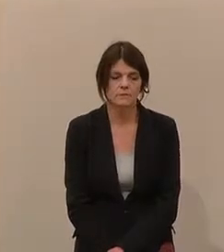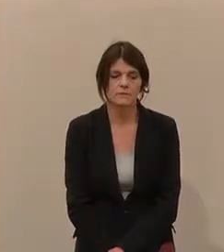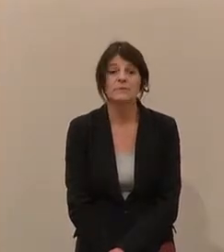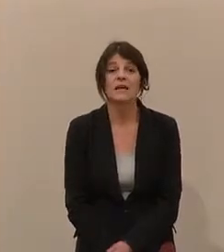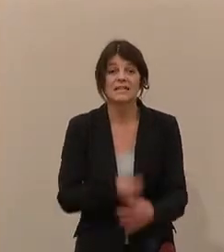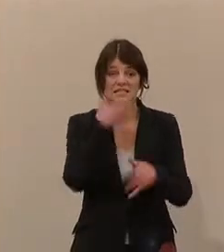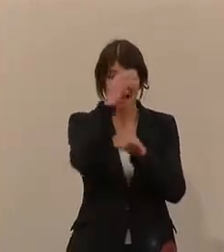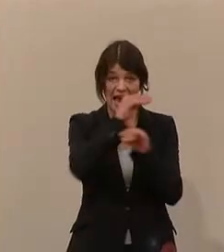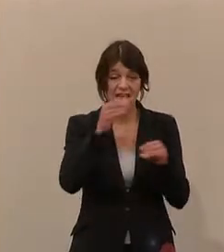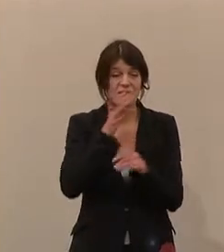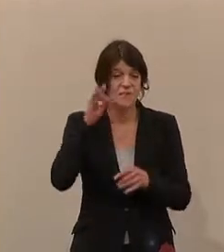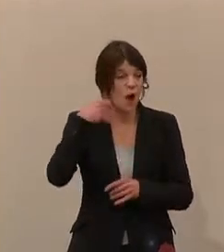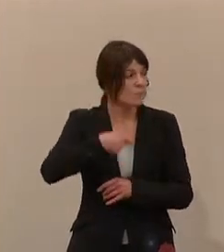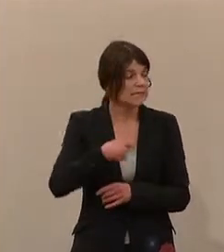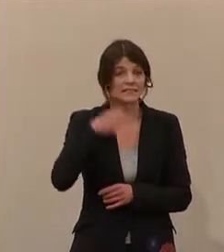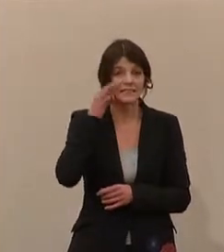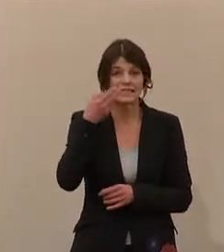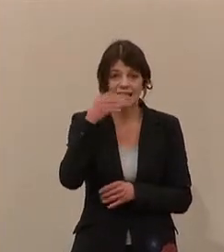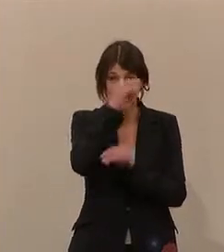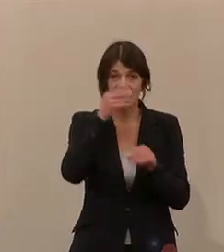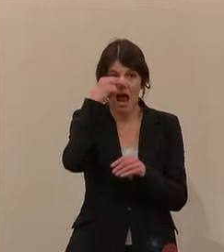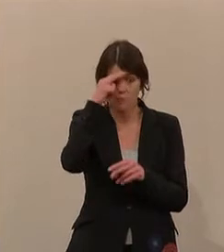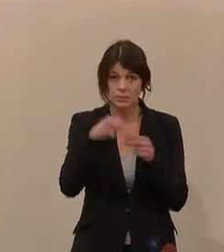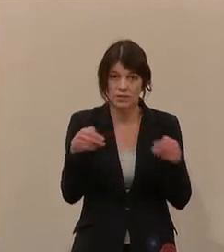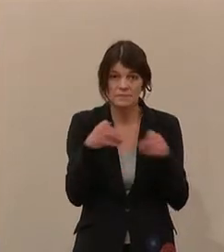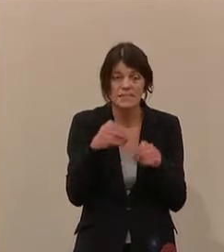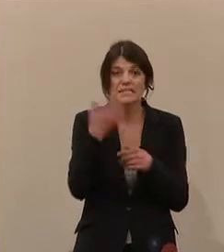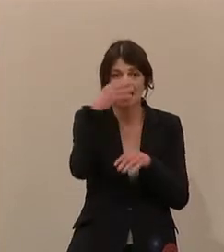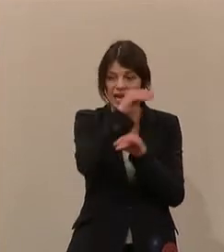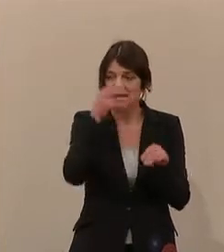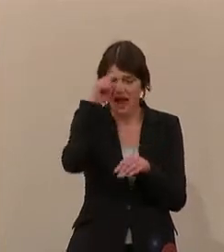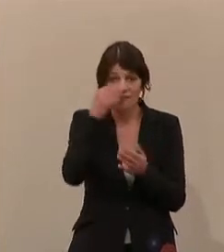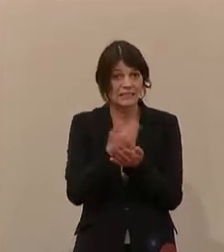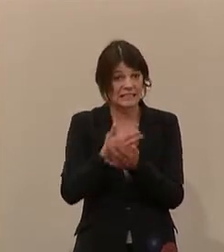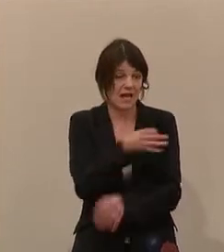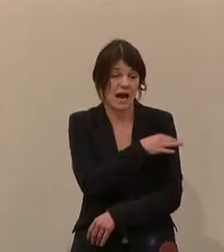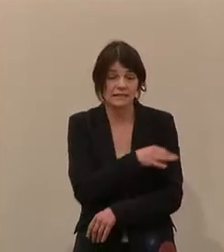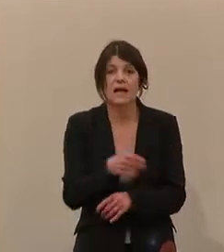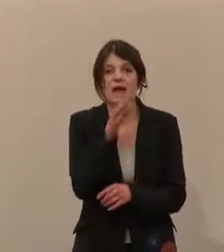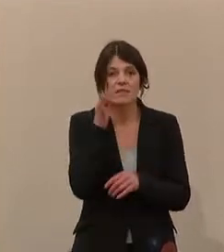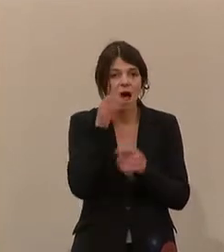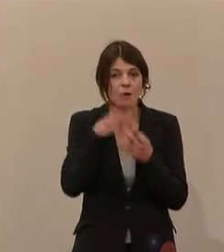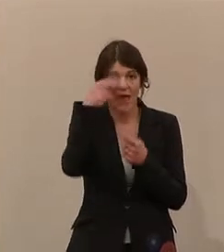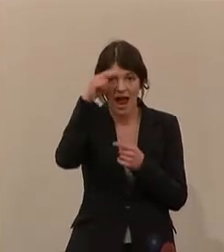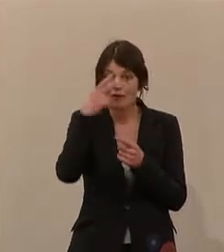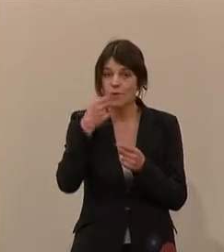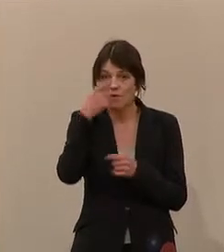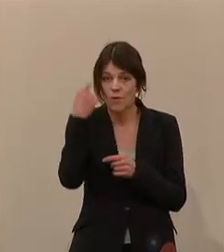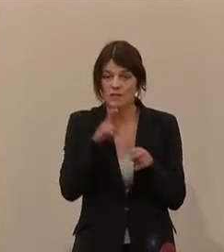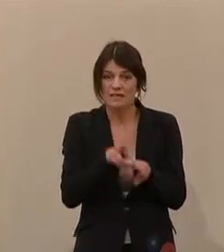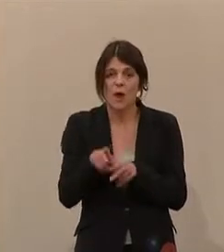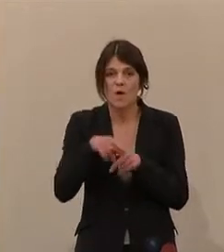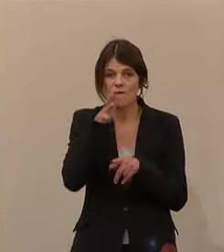Sehr geehrte Frau Präsidentin, sehr geehrter Herr Bundesminister, sehr geehrter Herr Vizekanzler, Damen und Herren der Volksanwaltschaft und